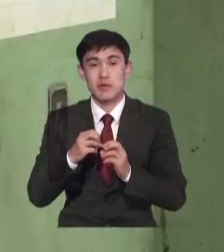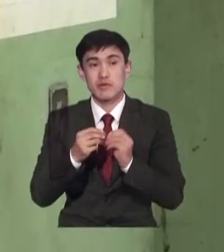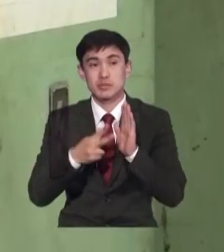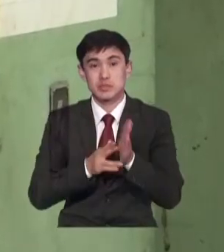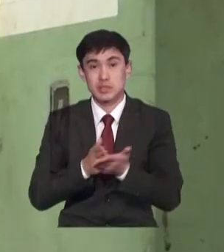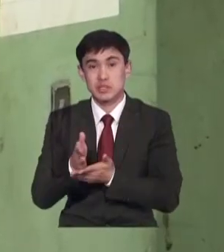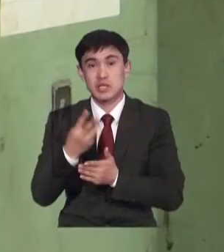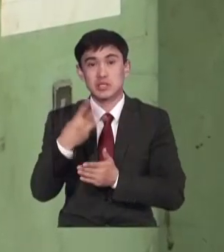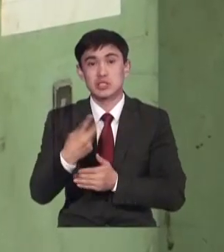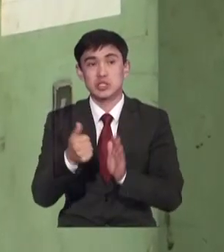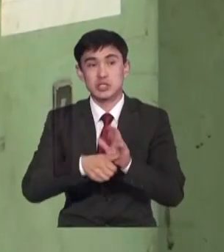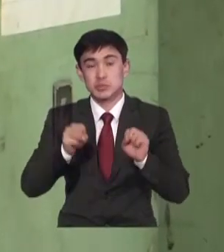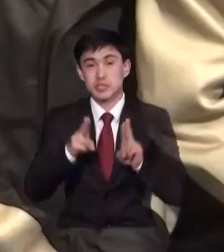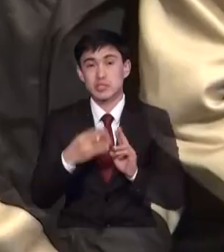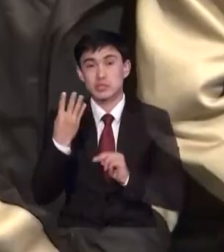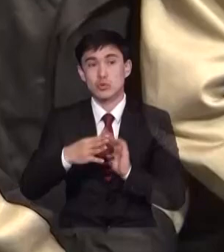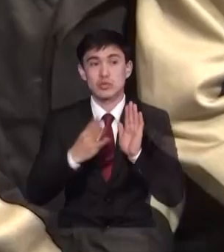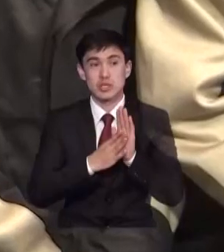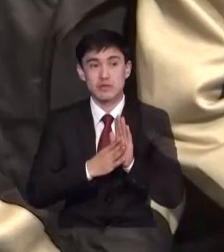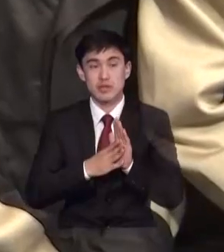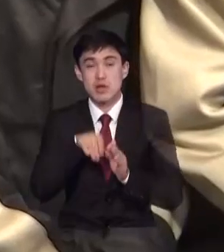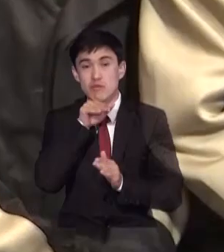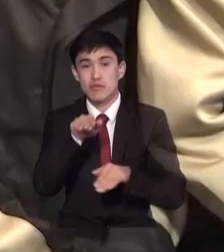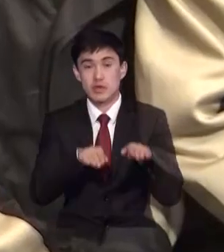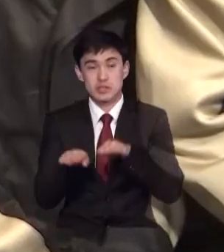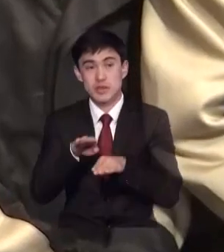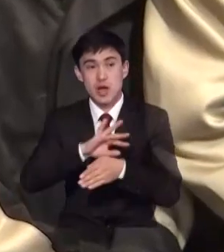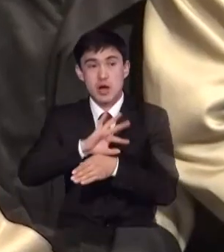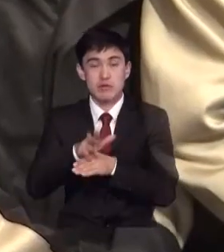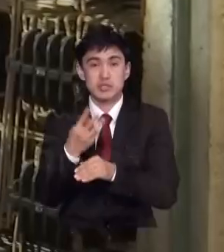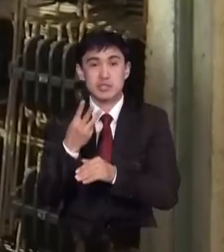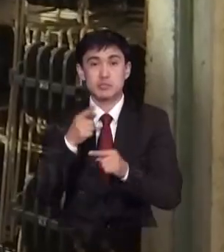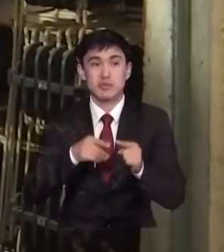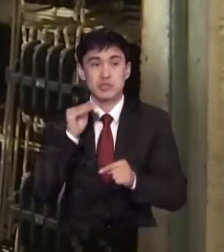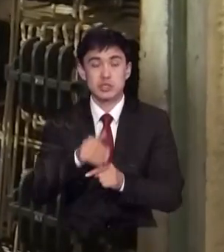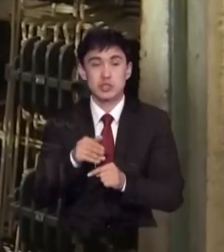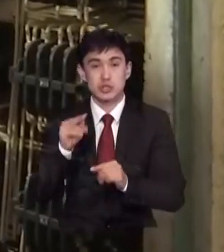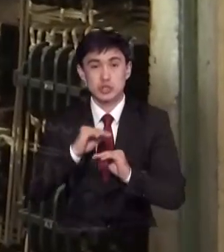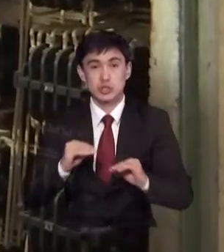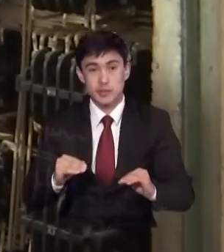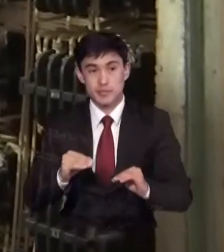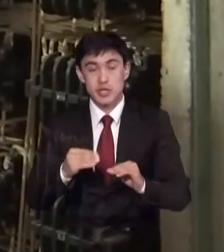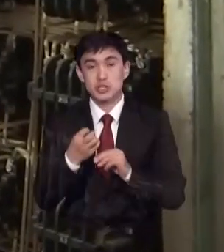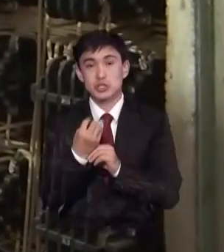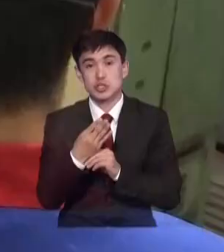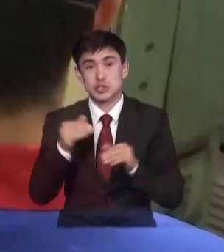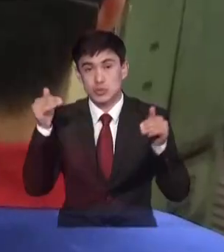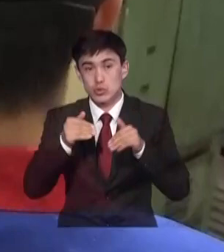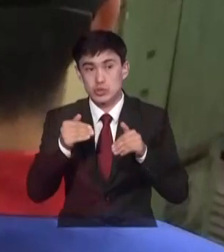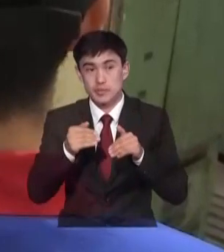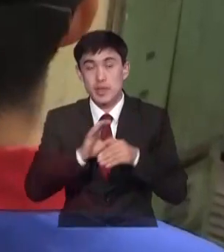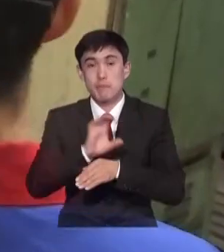отраслям, 36 специальностям и 49 квалификациям. Всего охвачено порядка 3500 учащихся из 14 колледжей.